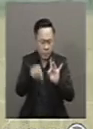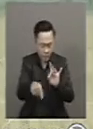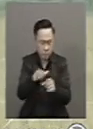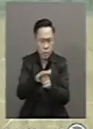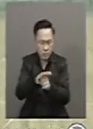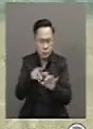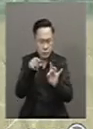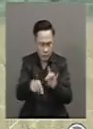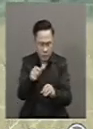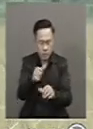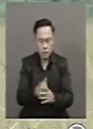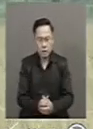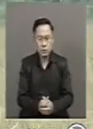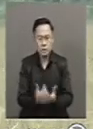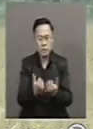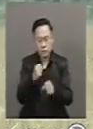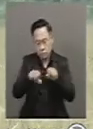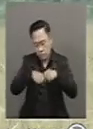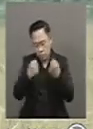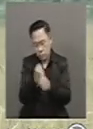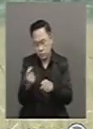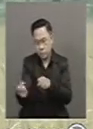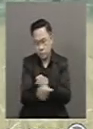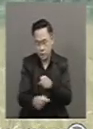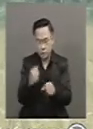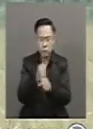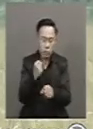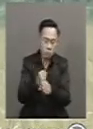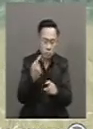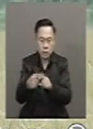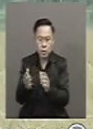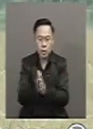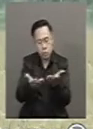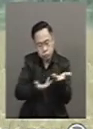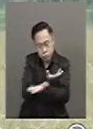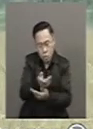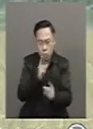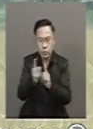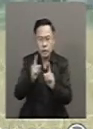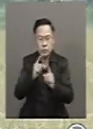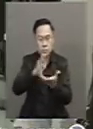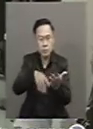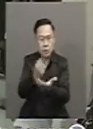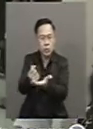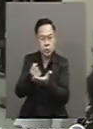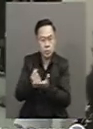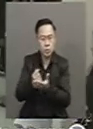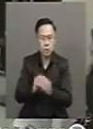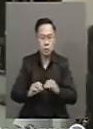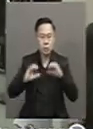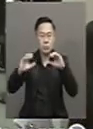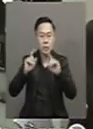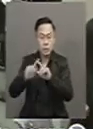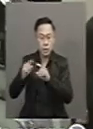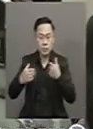าและเกษตรกรไทยนัดประชุมเพื่อพิจารณามาตรการพยุงราคาข้าวเปลือกของรัฐบาลโดยคุณสุเทพคงมากนาย